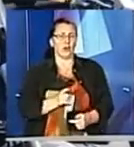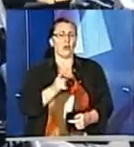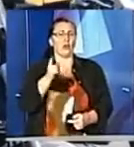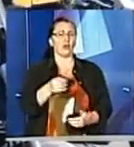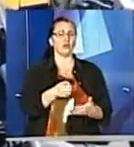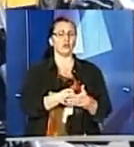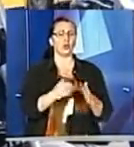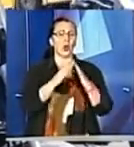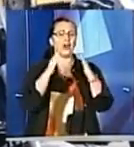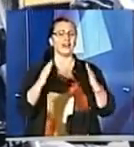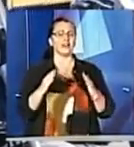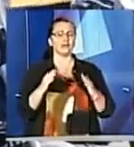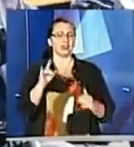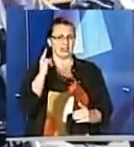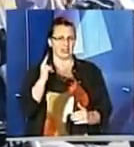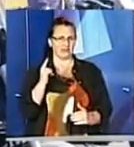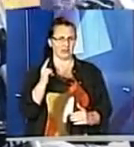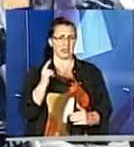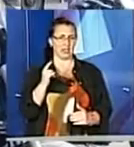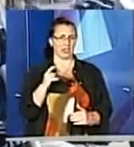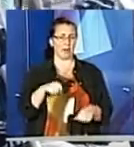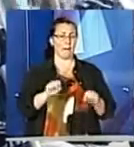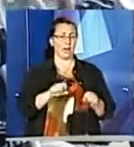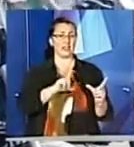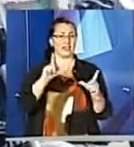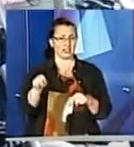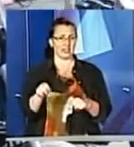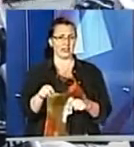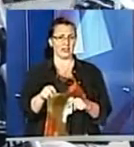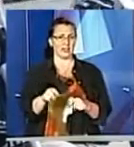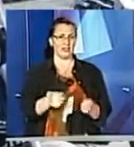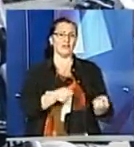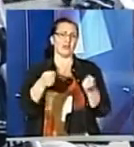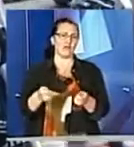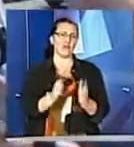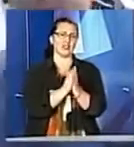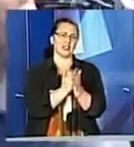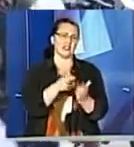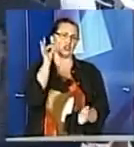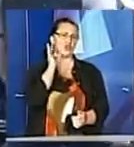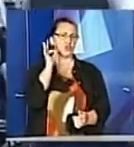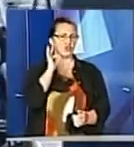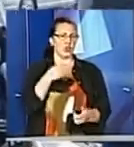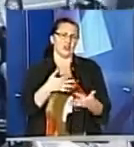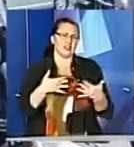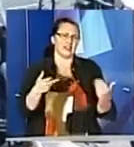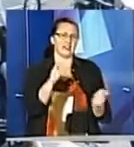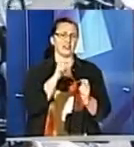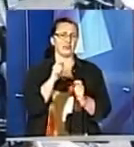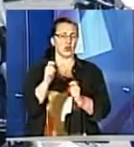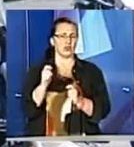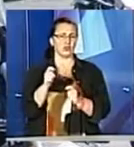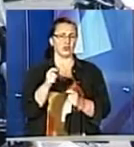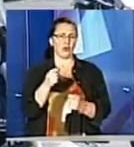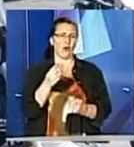дитячих будинків. Тобто байкери їхали до дитячих будинків, везли дітям книжки, солодощі, інші презенти, возили на